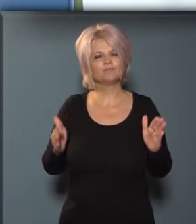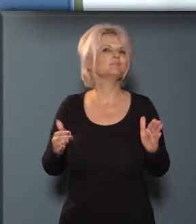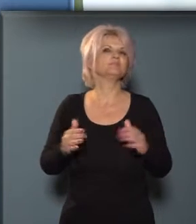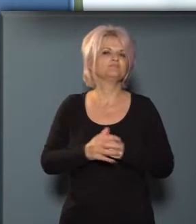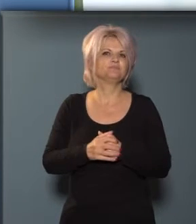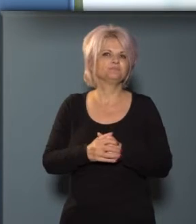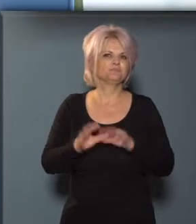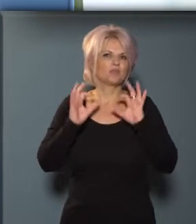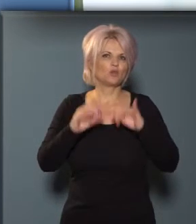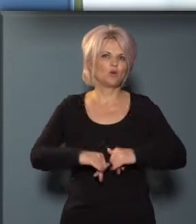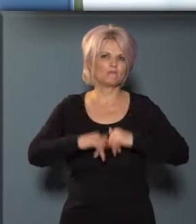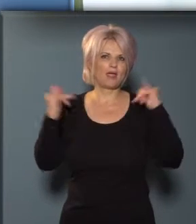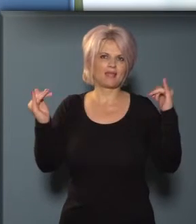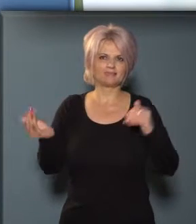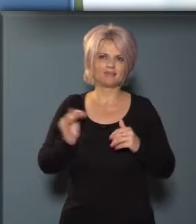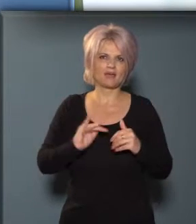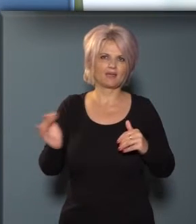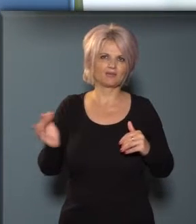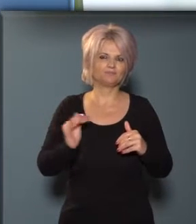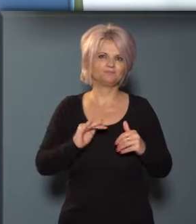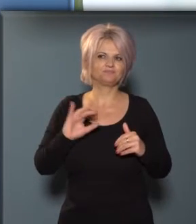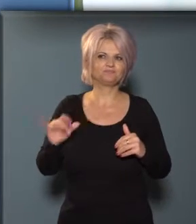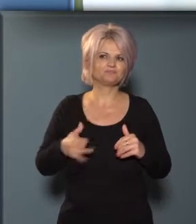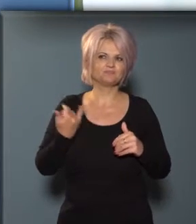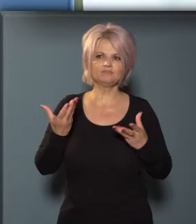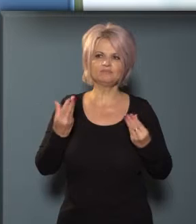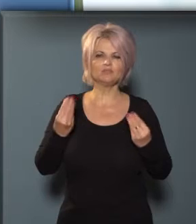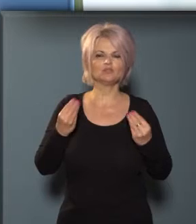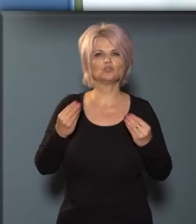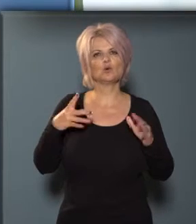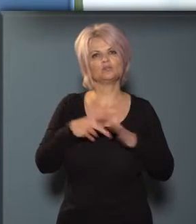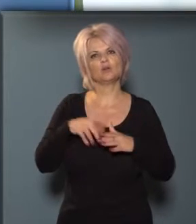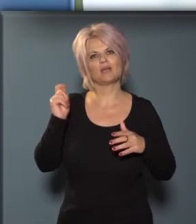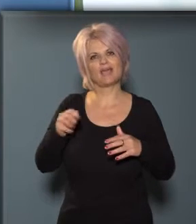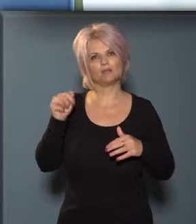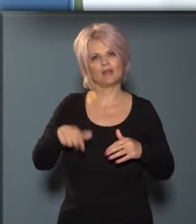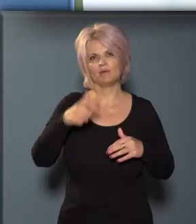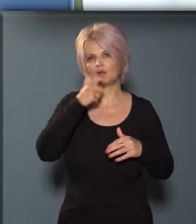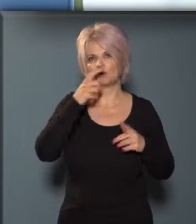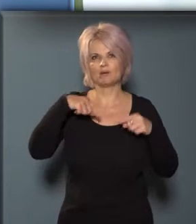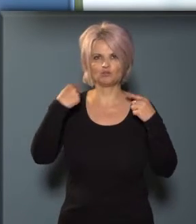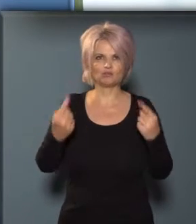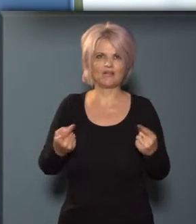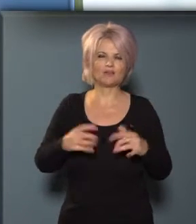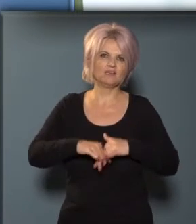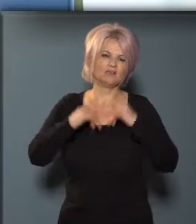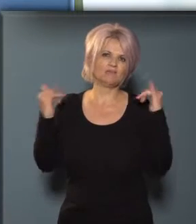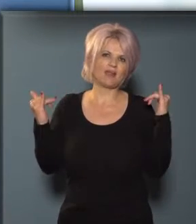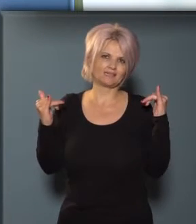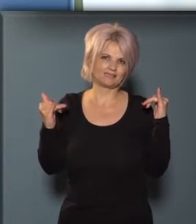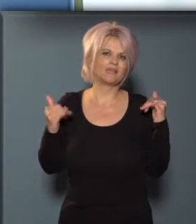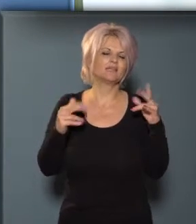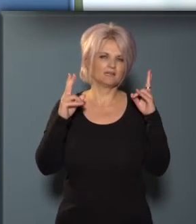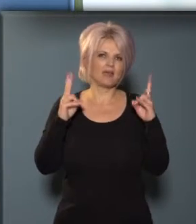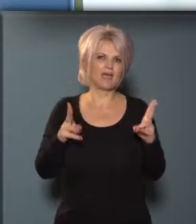igazából nagyon jól fejleszthetőek a gyerekek, és nagyon sok minden eldől már ebben a korban. Utána fejleszteni